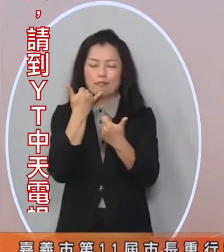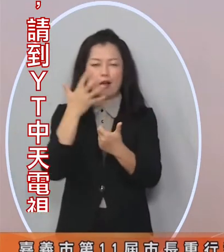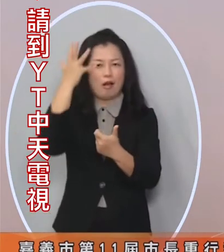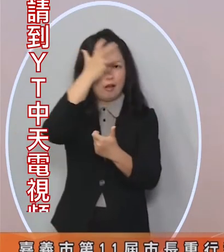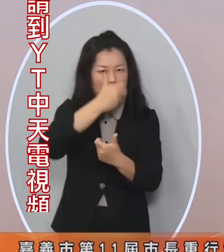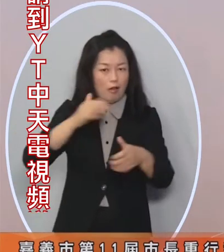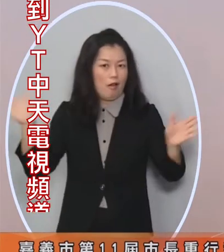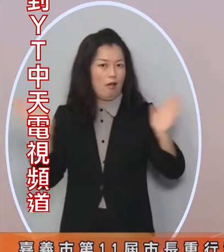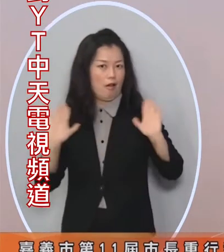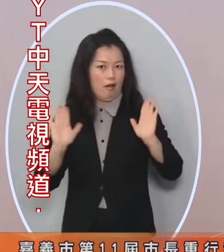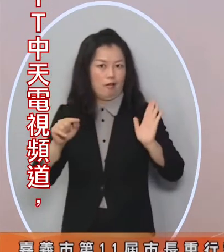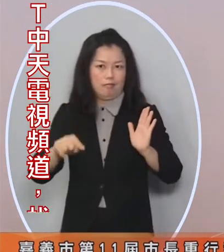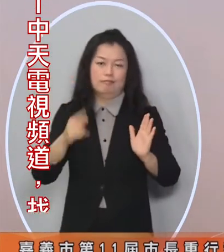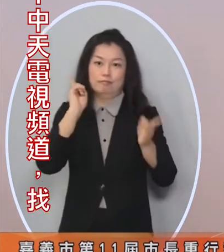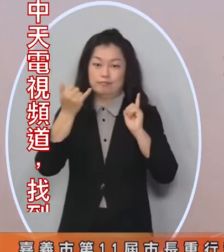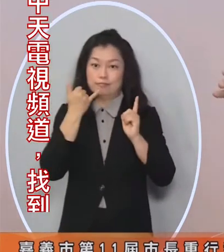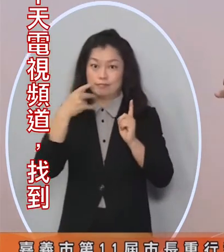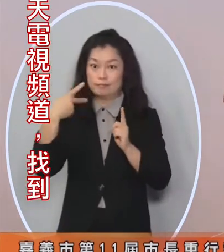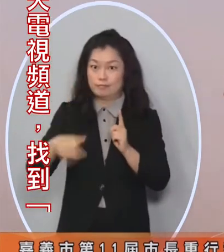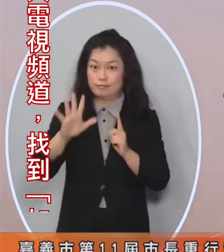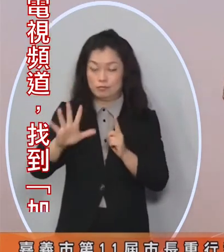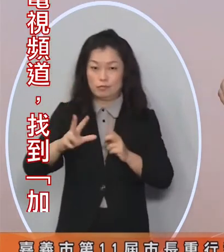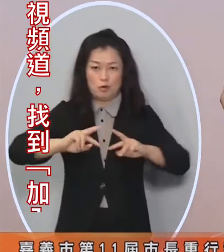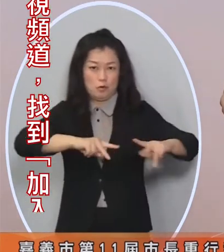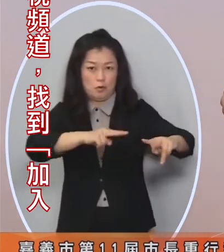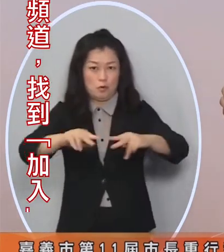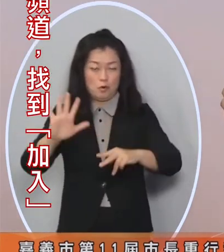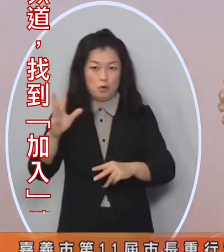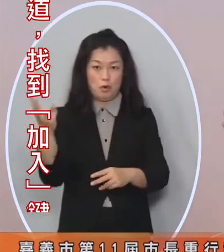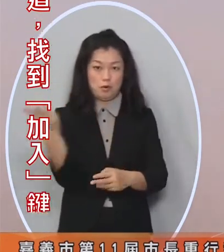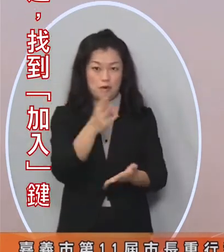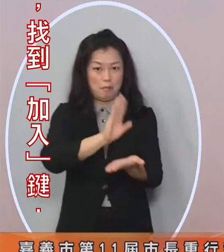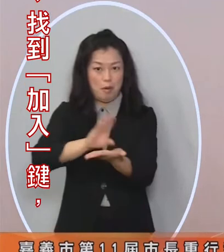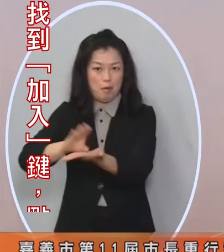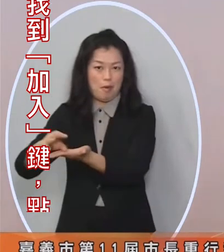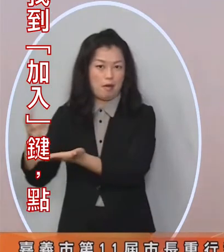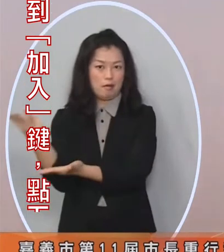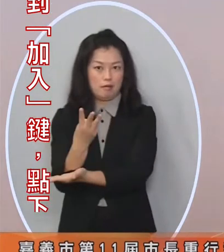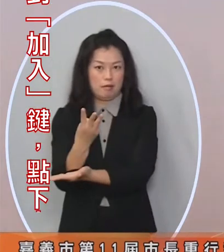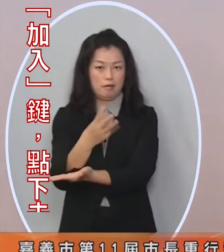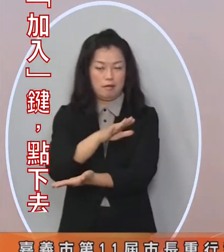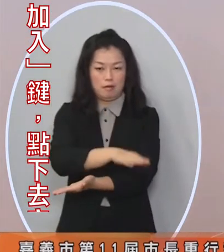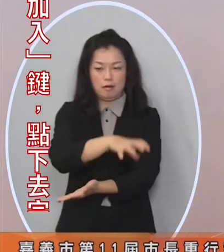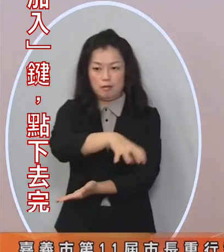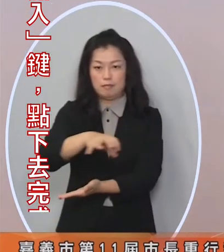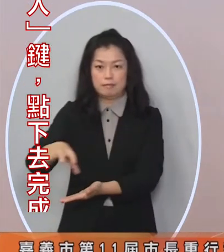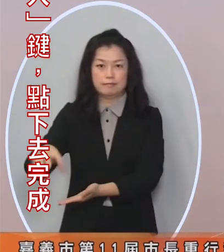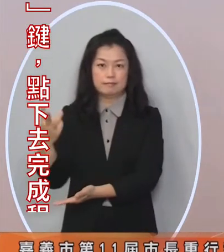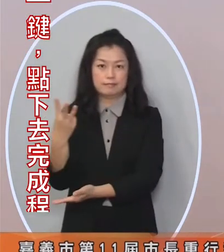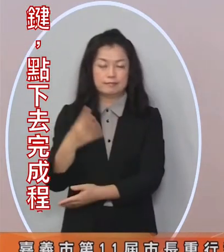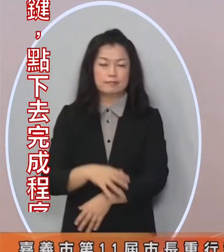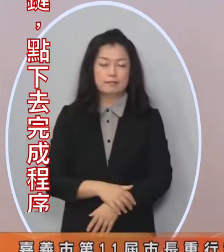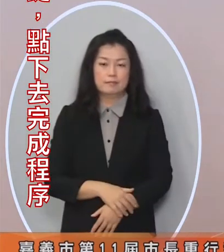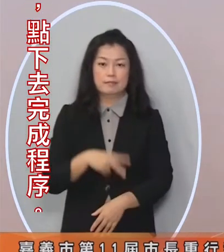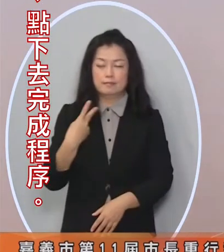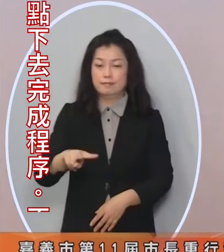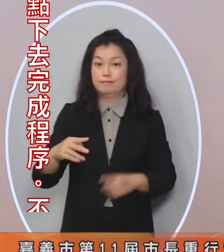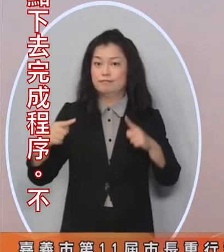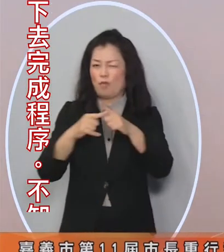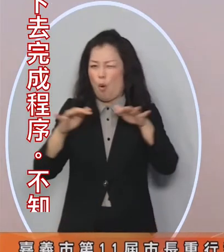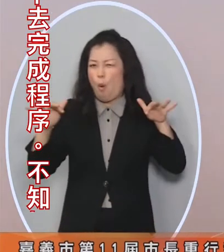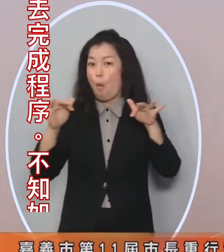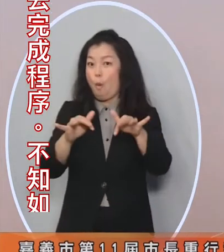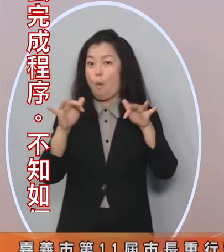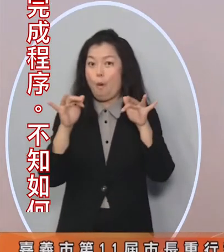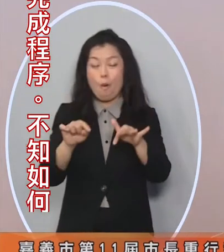共同努力，甚至我们在新建三座的立体停车场。另外，咱看到人潮抢抢棍，嘉